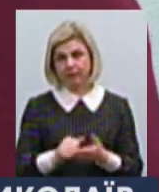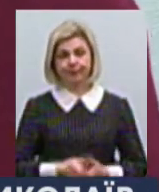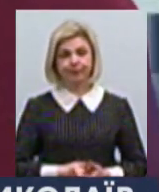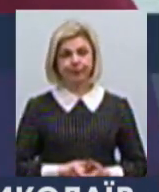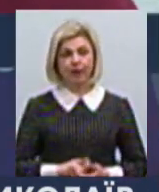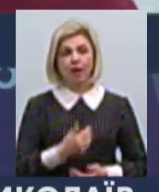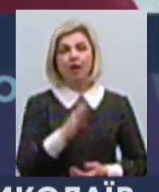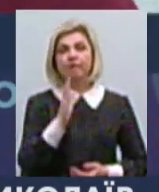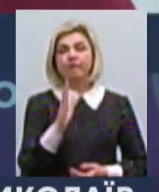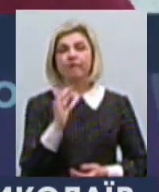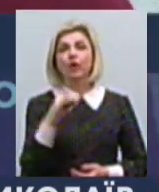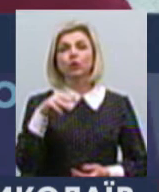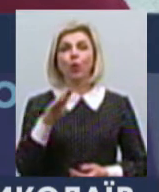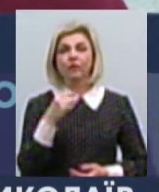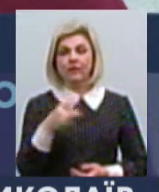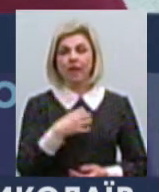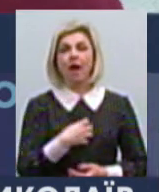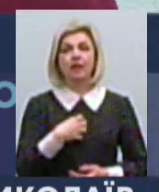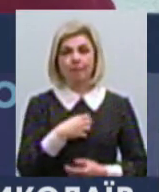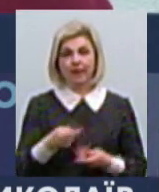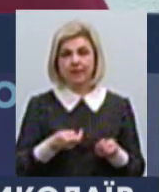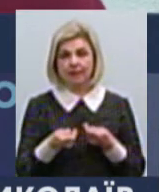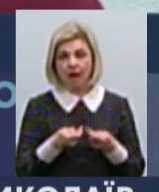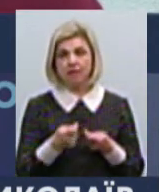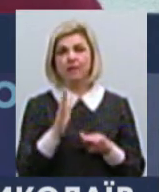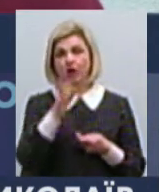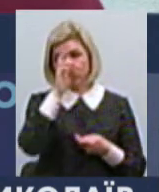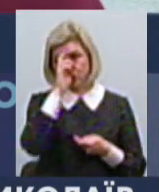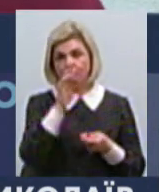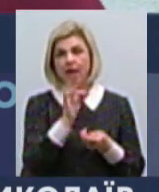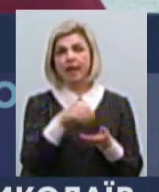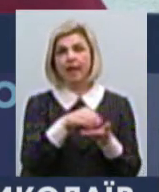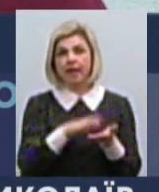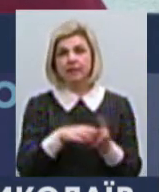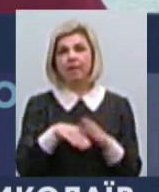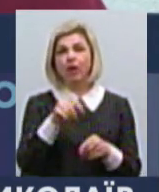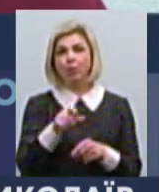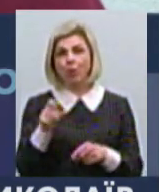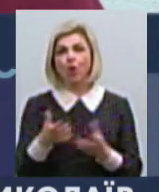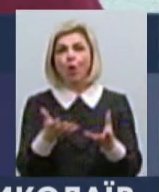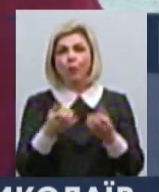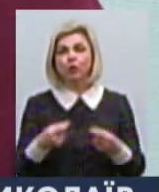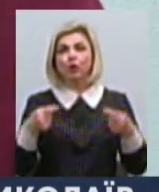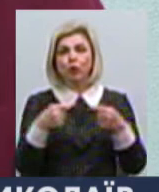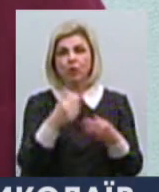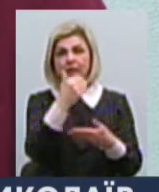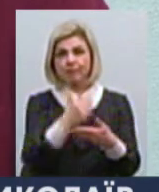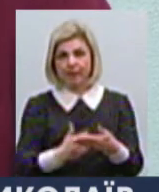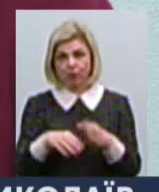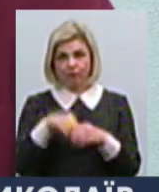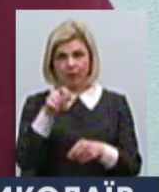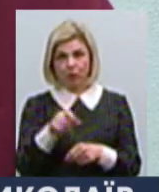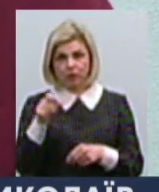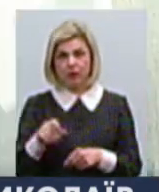у Вітовській райдержадміністрації у державному реєстрі виборців отримують вже уточнені списки виборців. Після